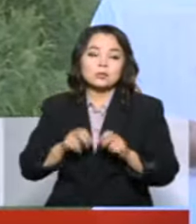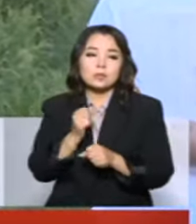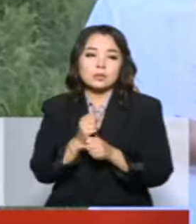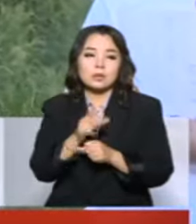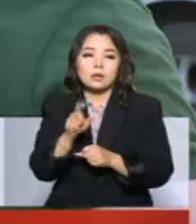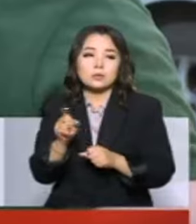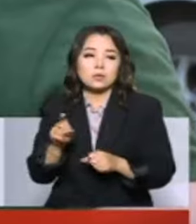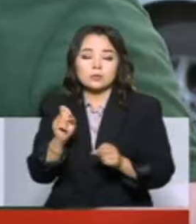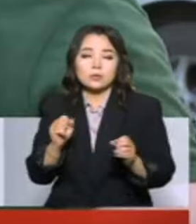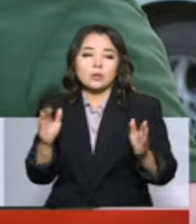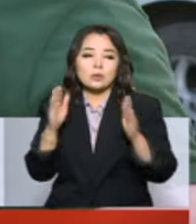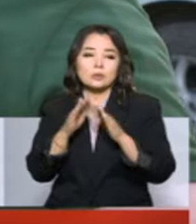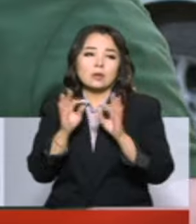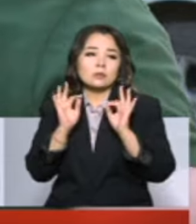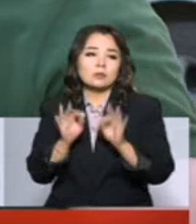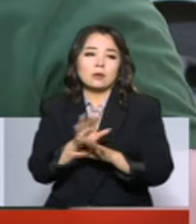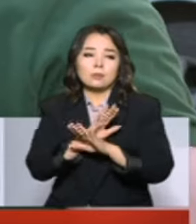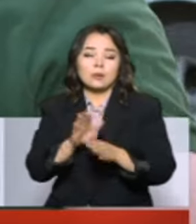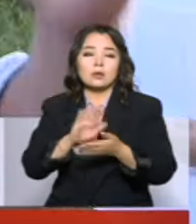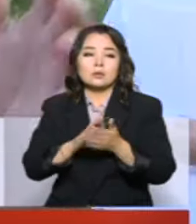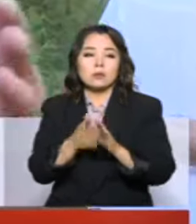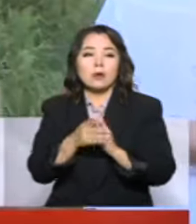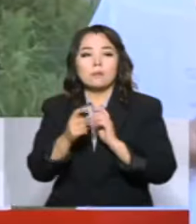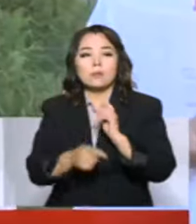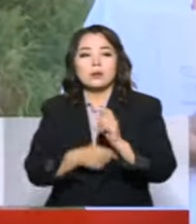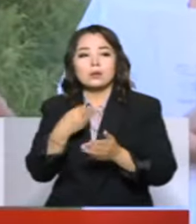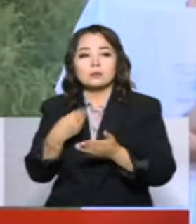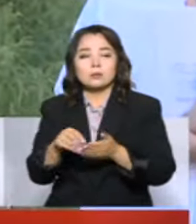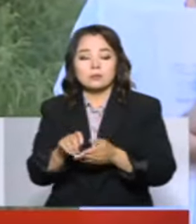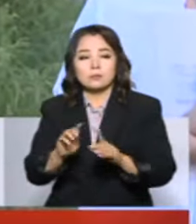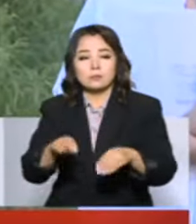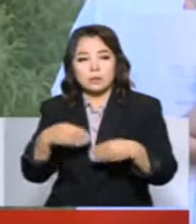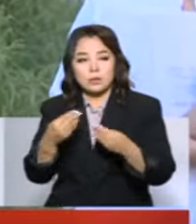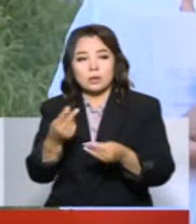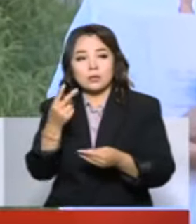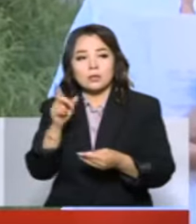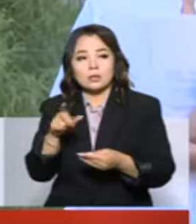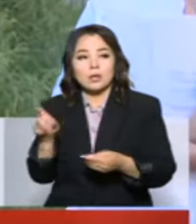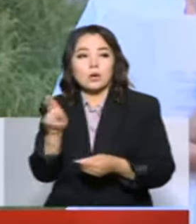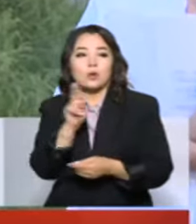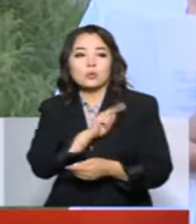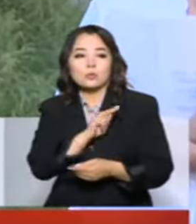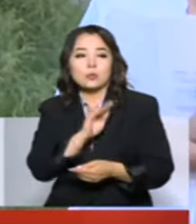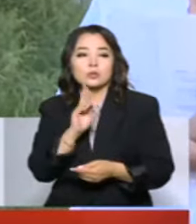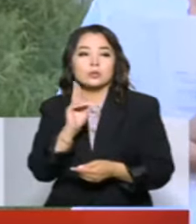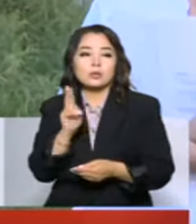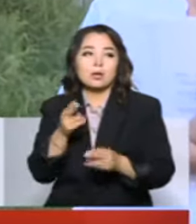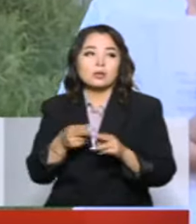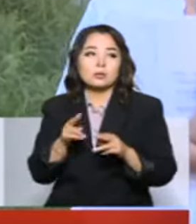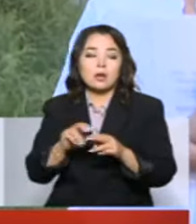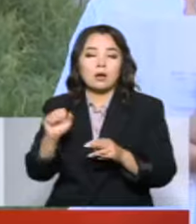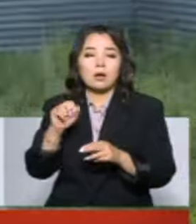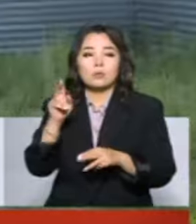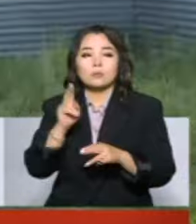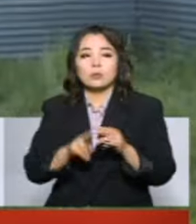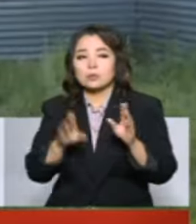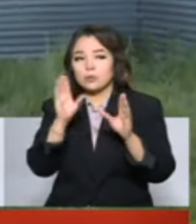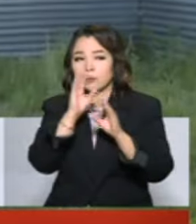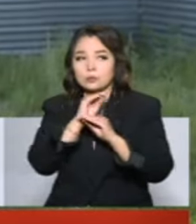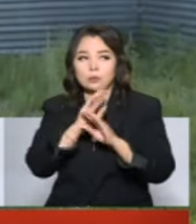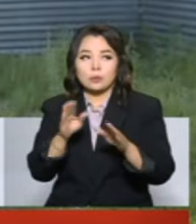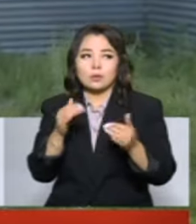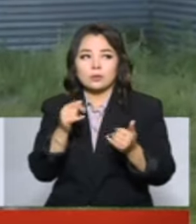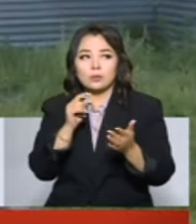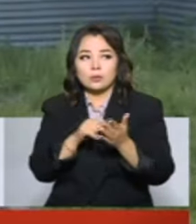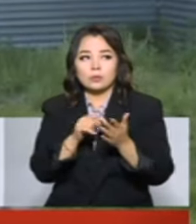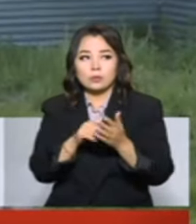олай строй етпейді. Өткенде келістік, материалын сатып бердік. 2 адам жұмыс істеп жатқан ЖК ол августа бітпейді. Ана тауық